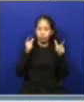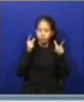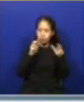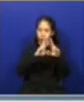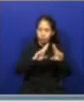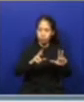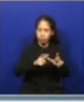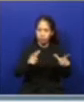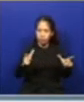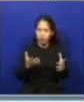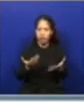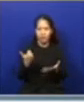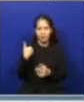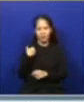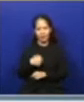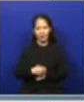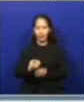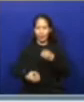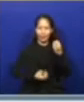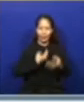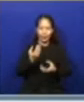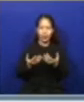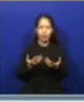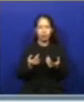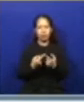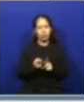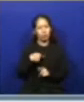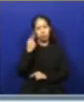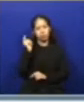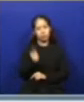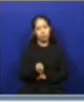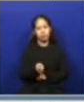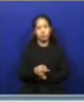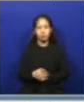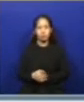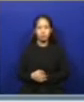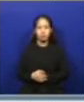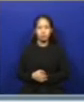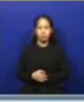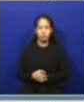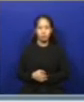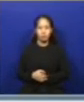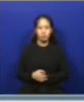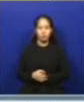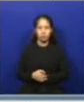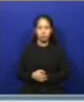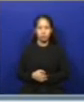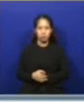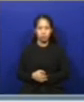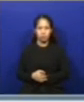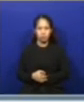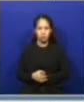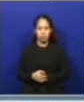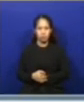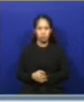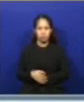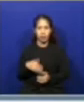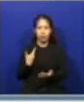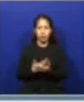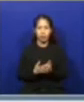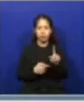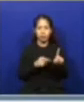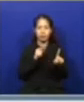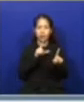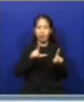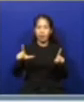พูดโต้ยังไงแต่มันก็ยังคือความจริงอยู่ดีนะคะไอ้เงิน1ล้านล้านบาทท่านก็บอก